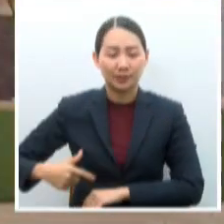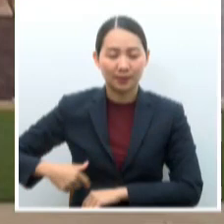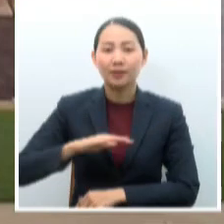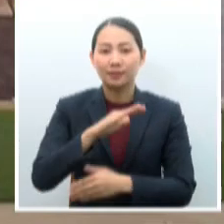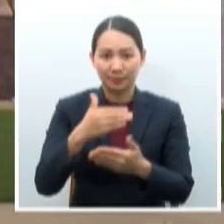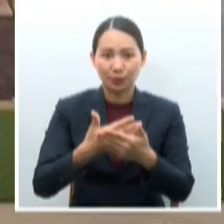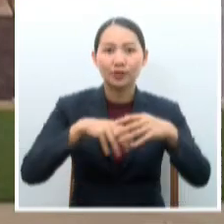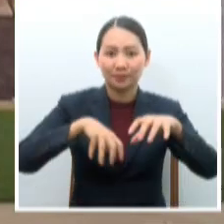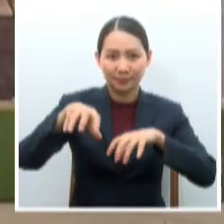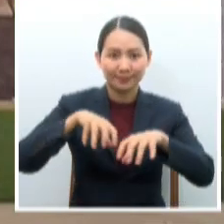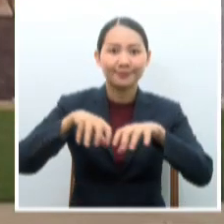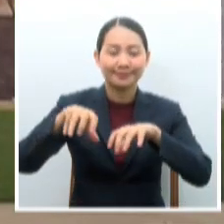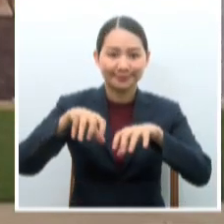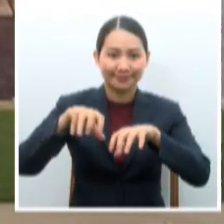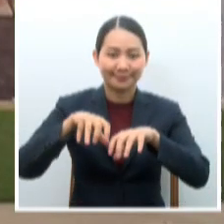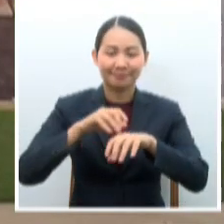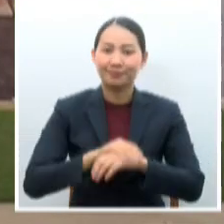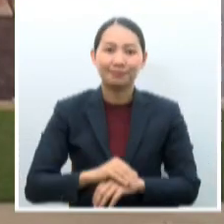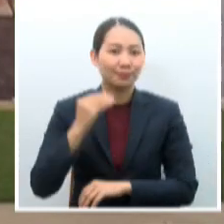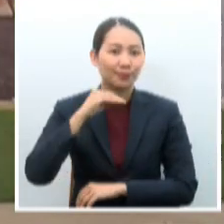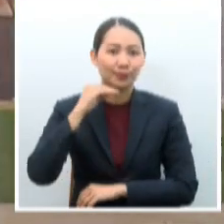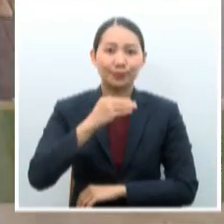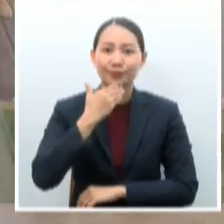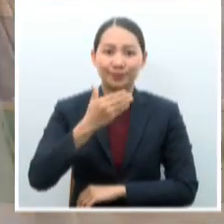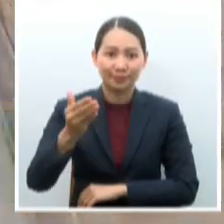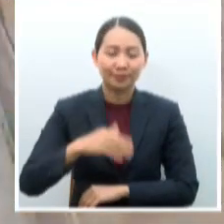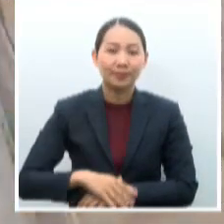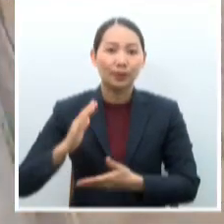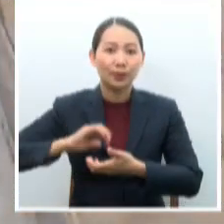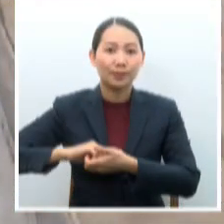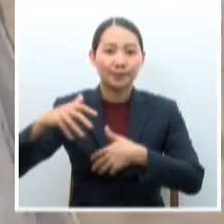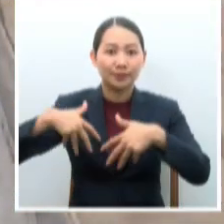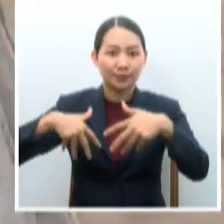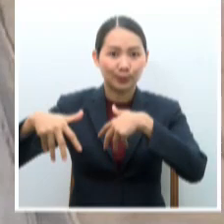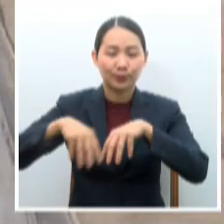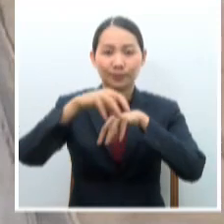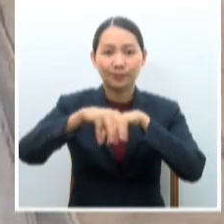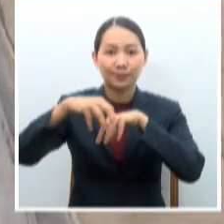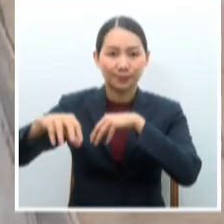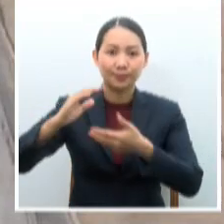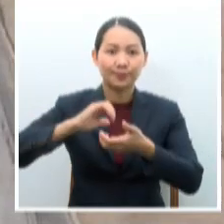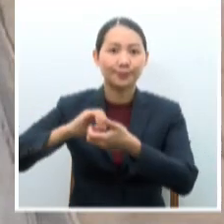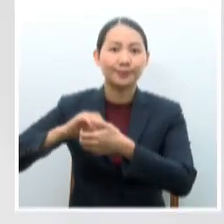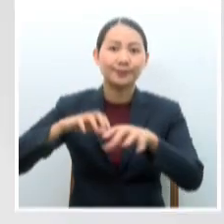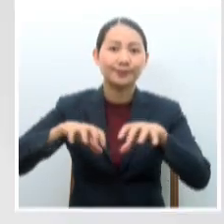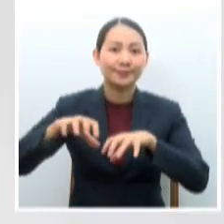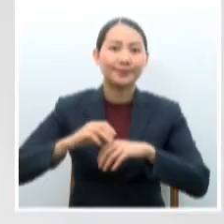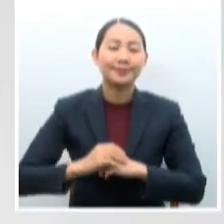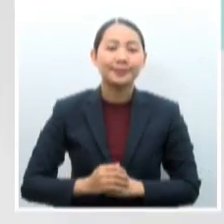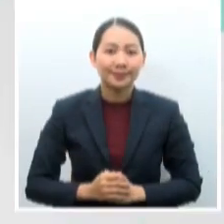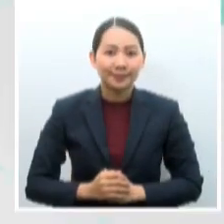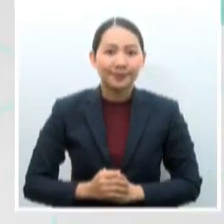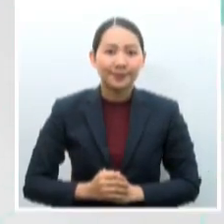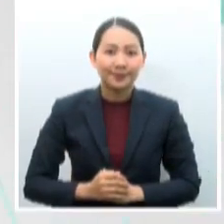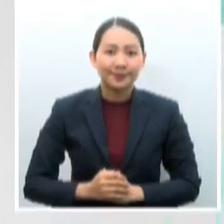สถาบันพระมหากษัตริย์อย่างต่อเนื่องร่วมกับชุมชนและภาคีเครือข่ายด้านมีความ